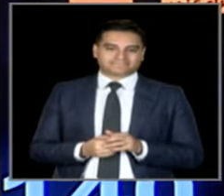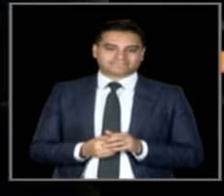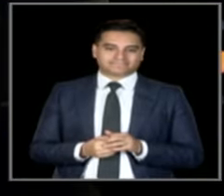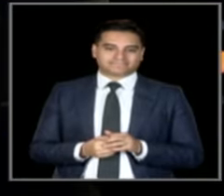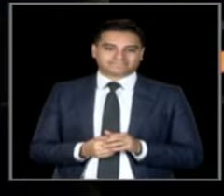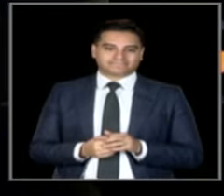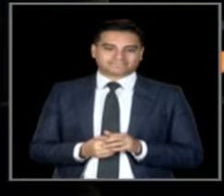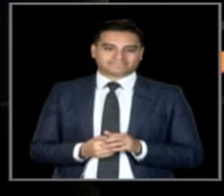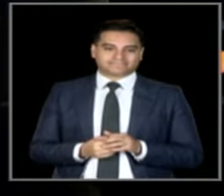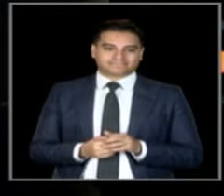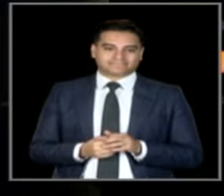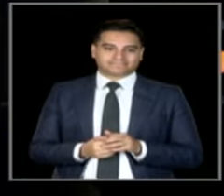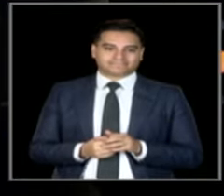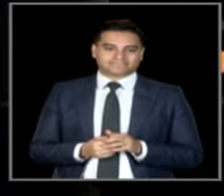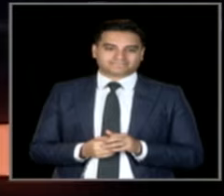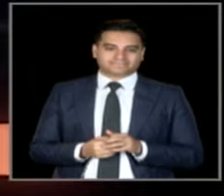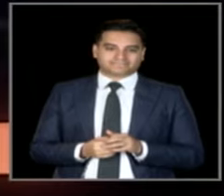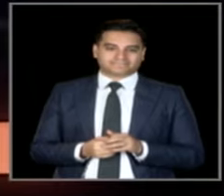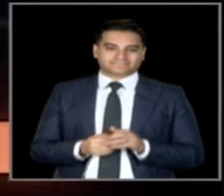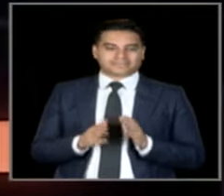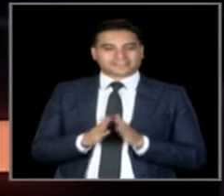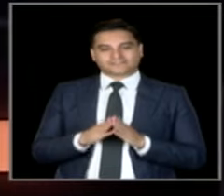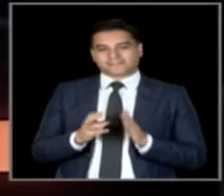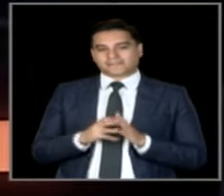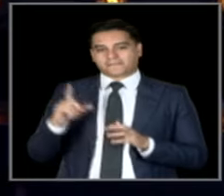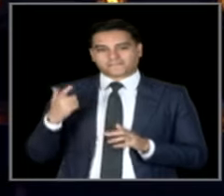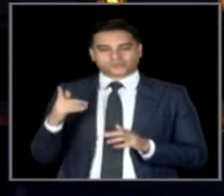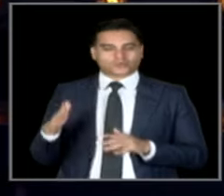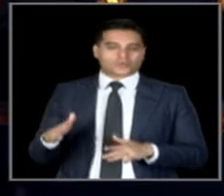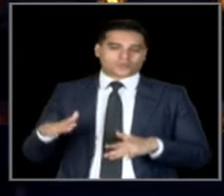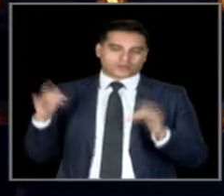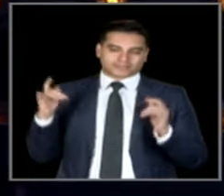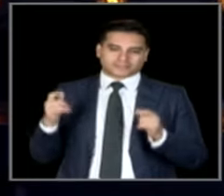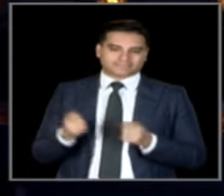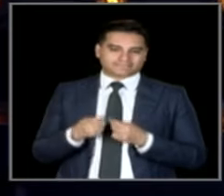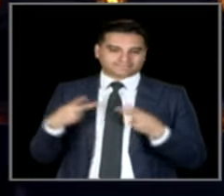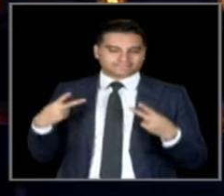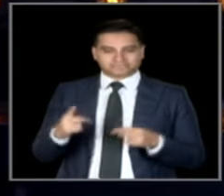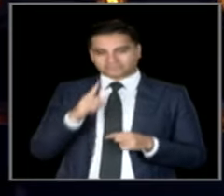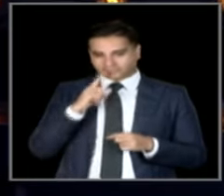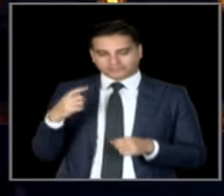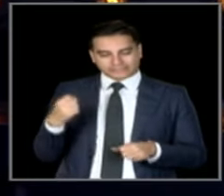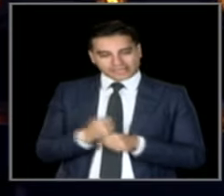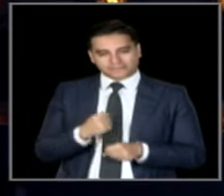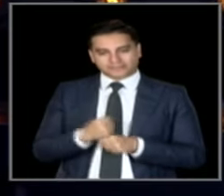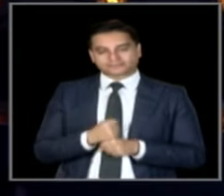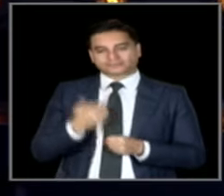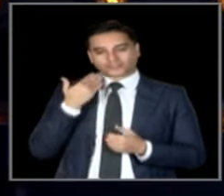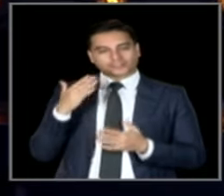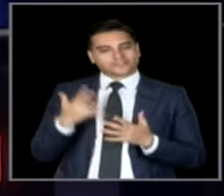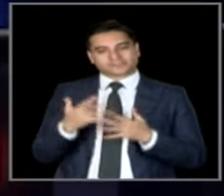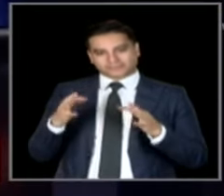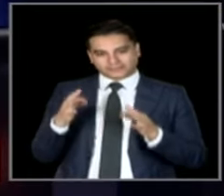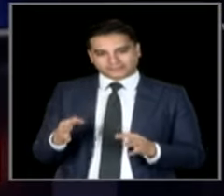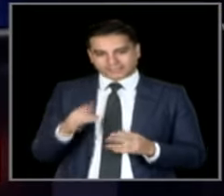صحيحه للاسف الشديد جمعه المنصوره ودعته بطوله ولكن انتوا عملتوا موسم